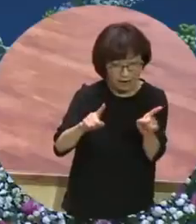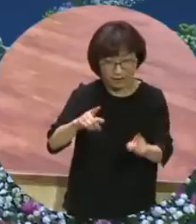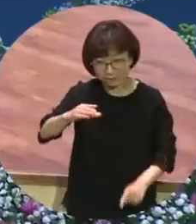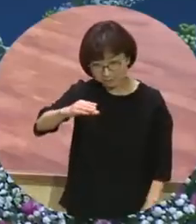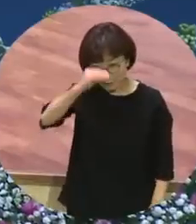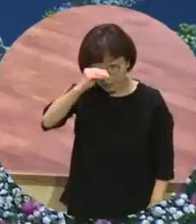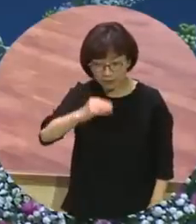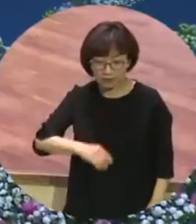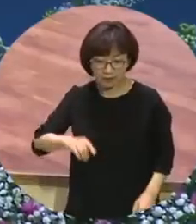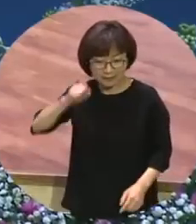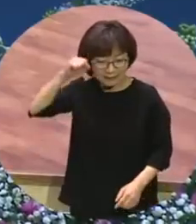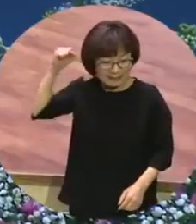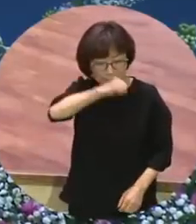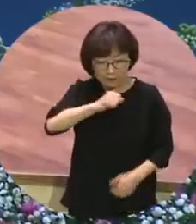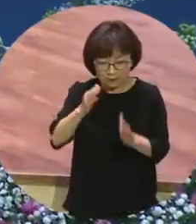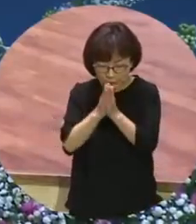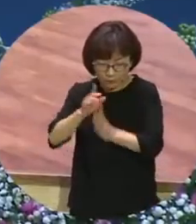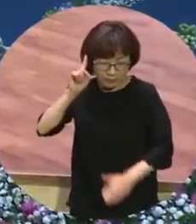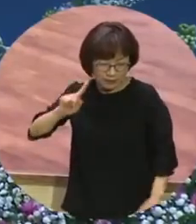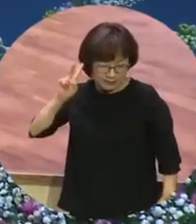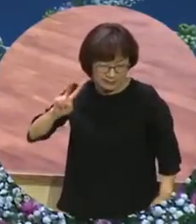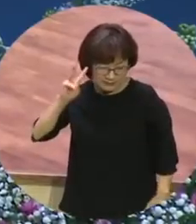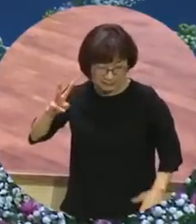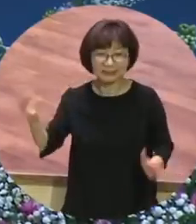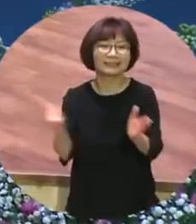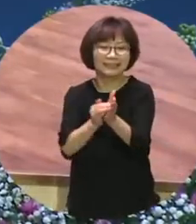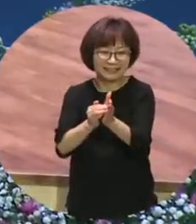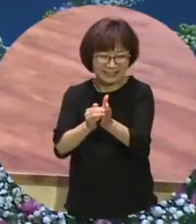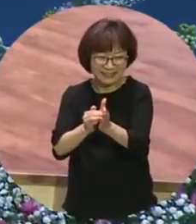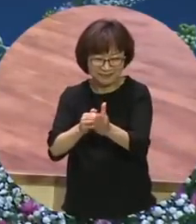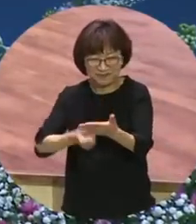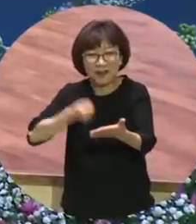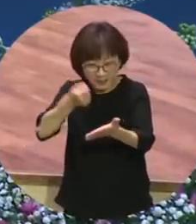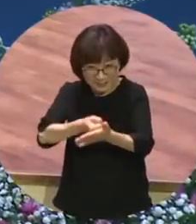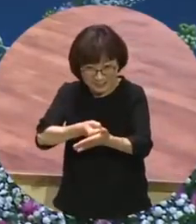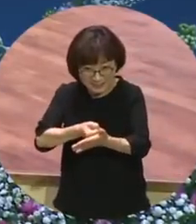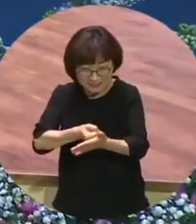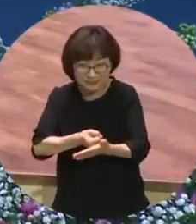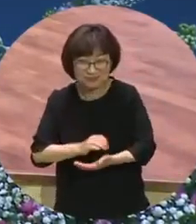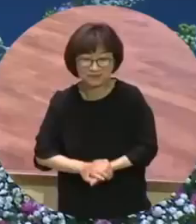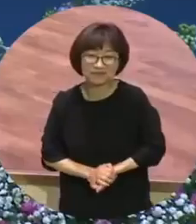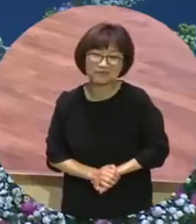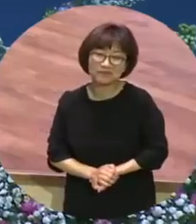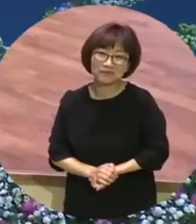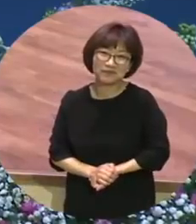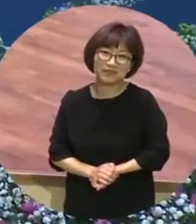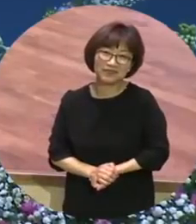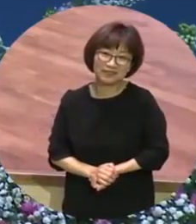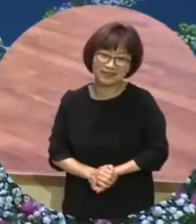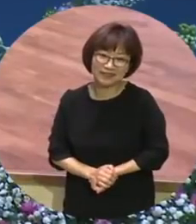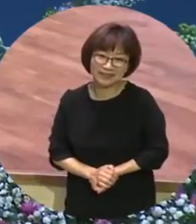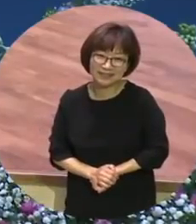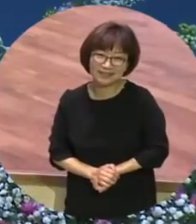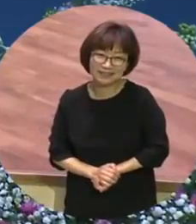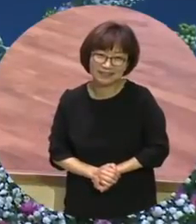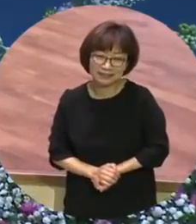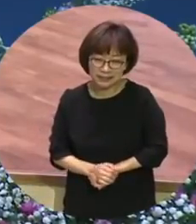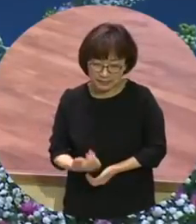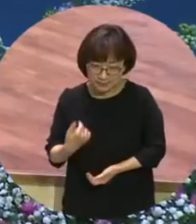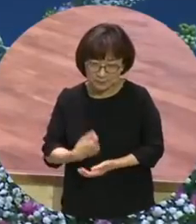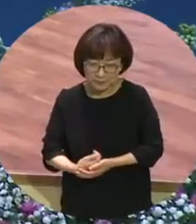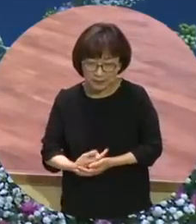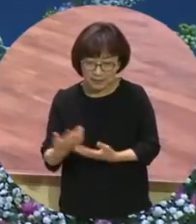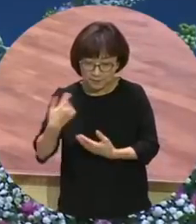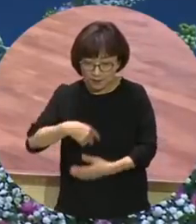그래서 성부, 사람이요, 영적으로도 그렇고, 육적으로도 그래요. 뭘 할 때는요, 성부를, 그는